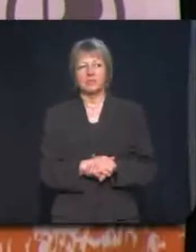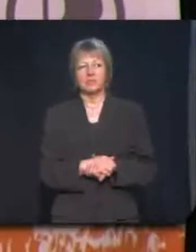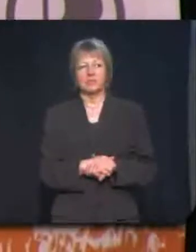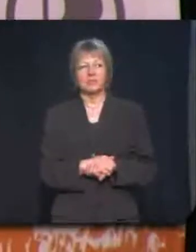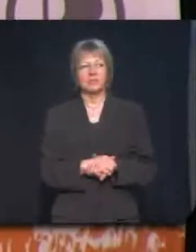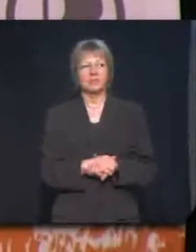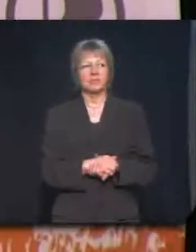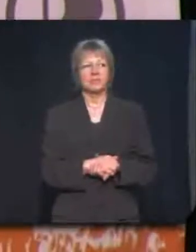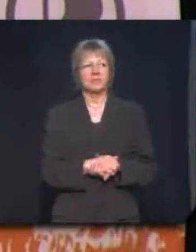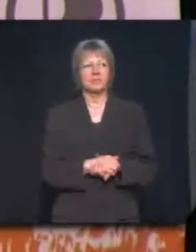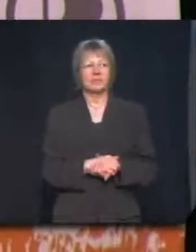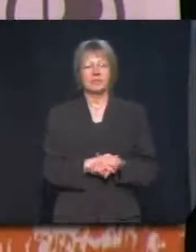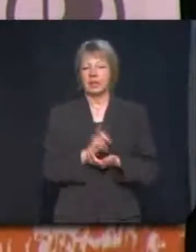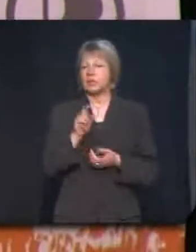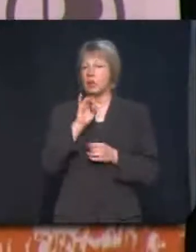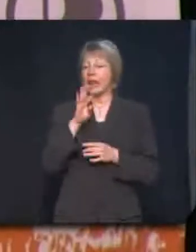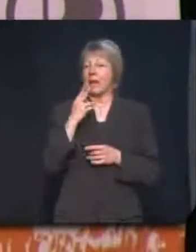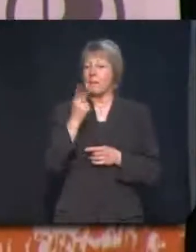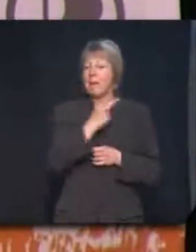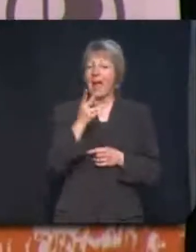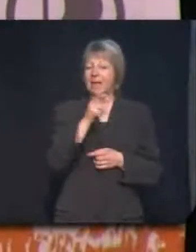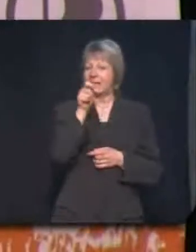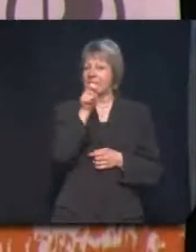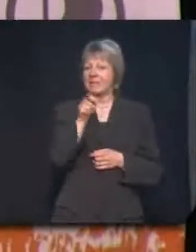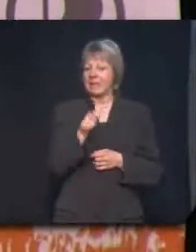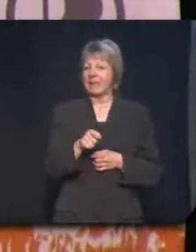16 rot so